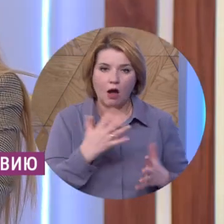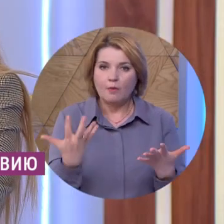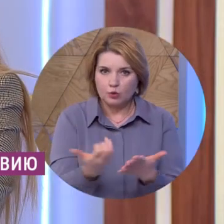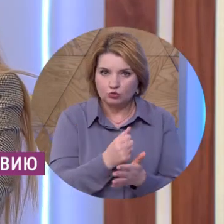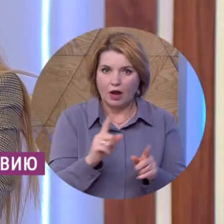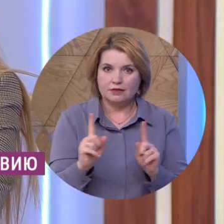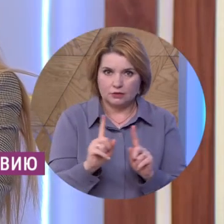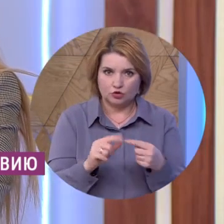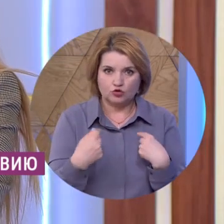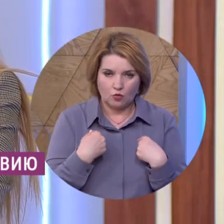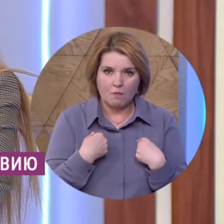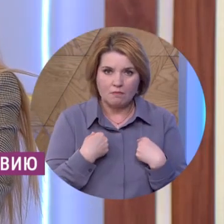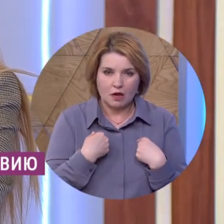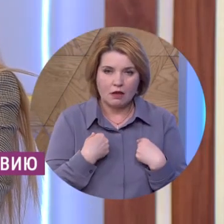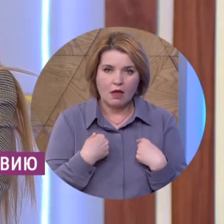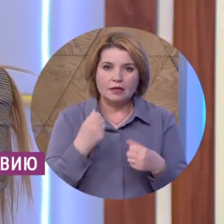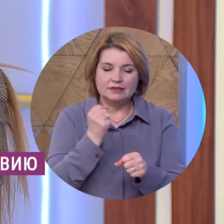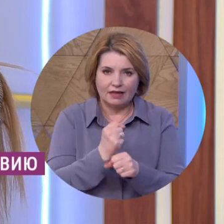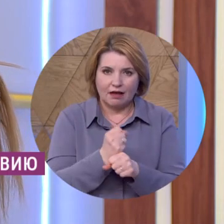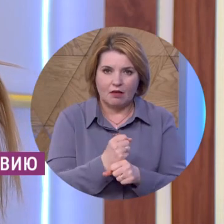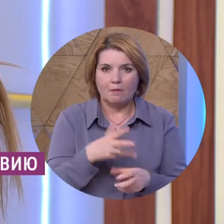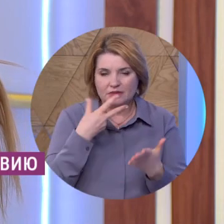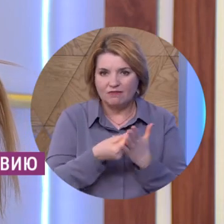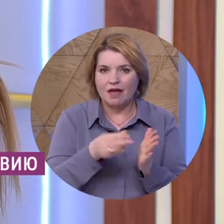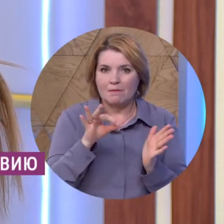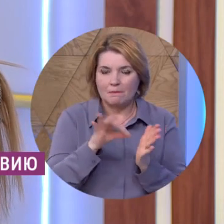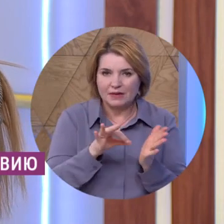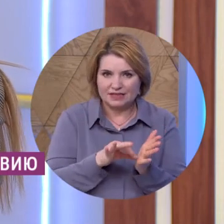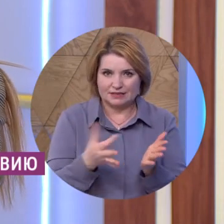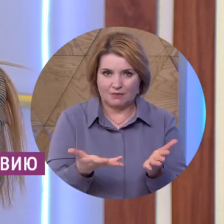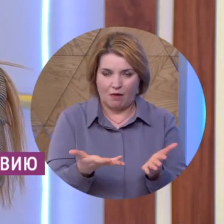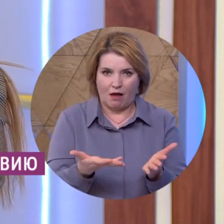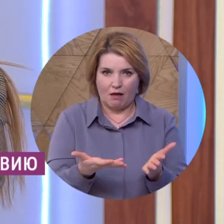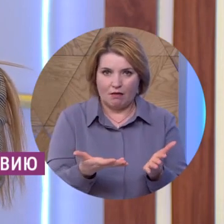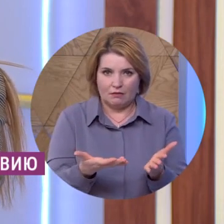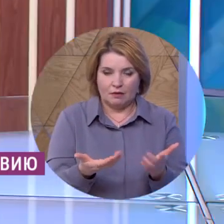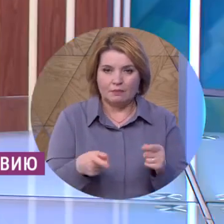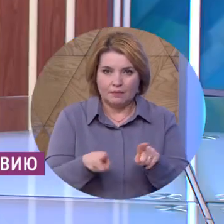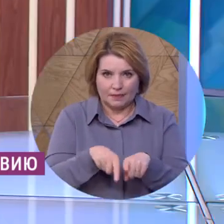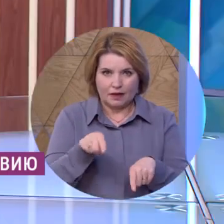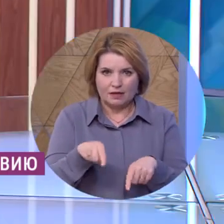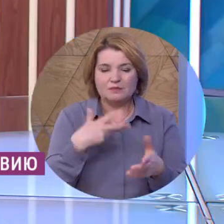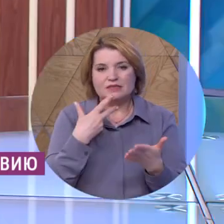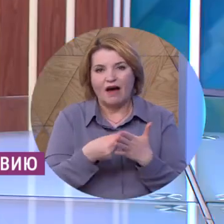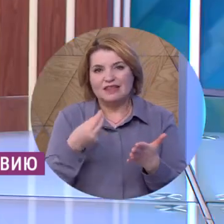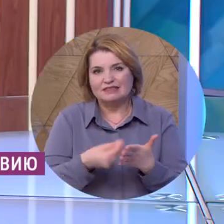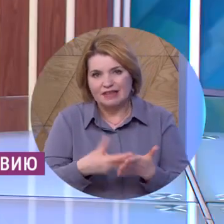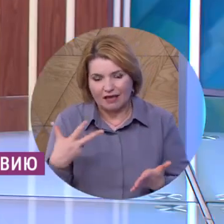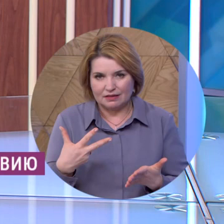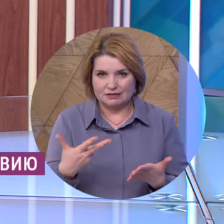поступаемся собой, да, своими какими-то принципами, установками, ценностями, предаем себя, можно так сказать. Да, я думаю, что это именно